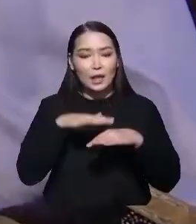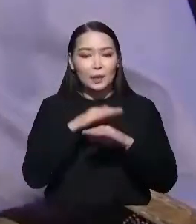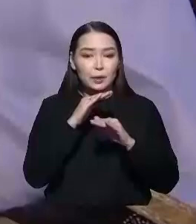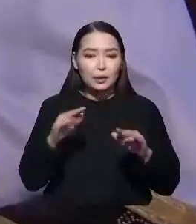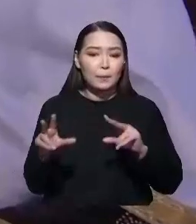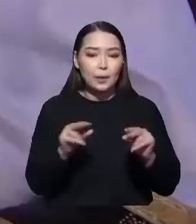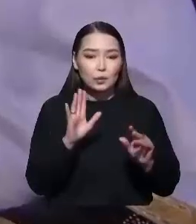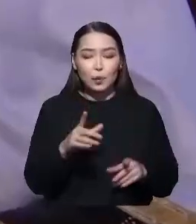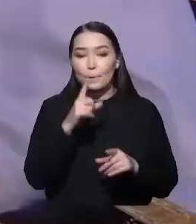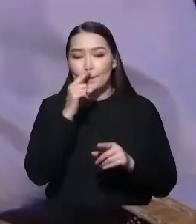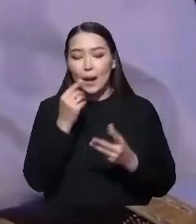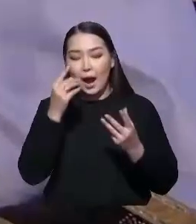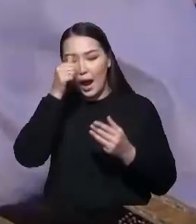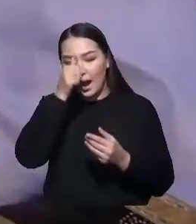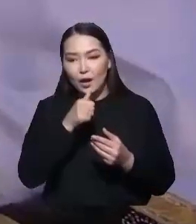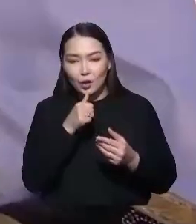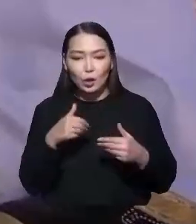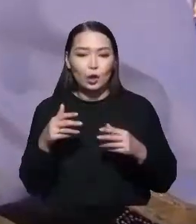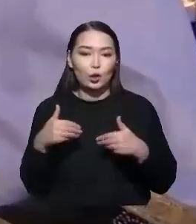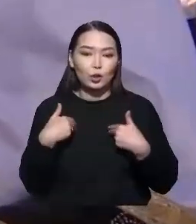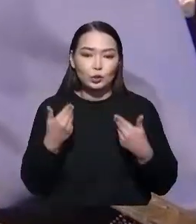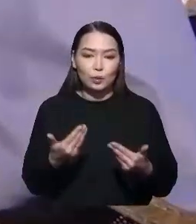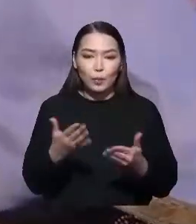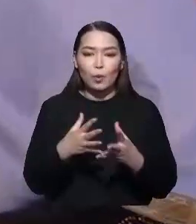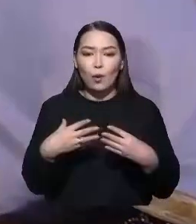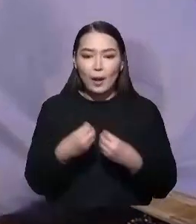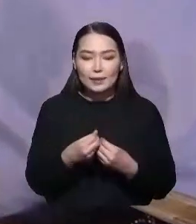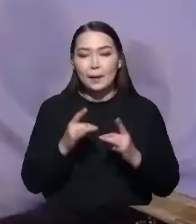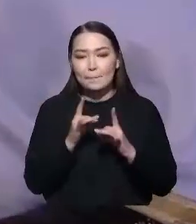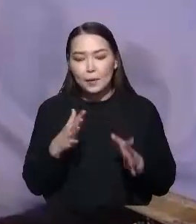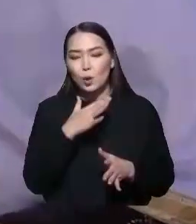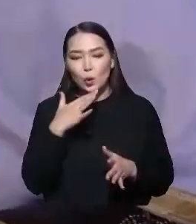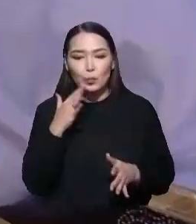оразайы құтты болсын, іргеміз бүтін, отбасымыздың мерекесі көп болғай.